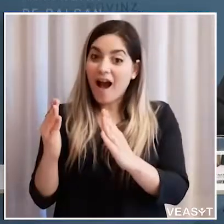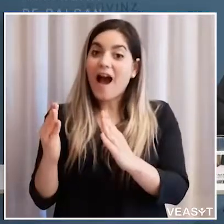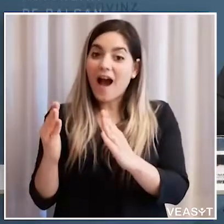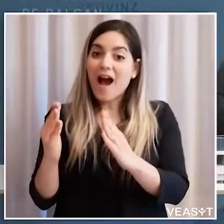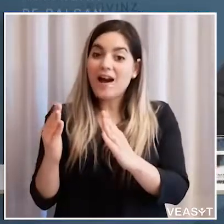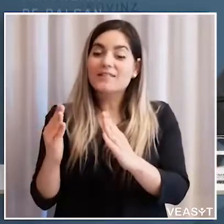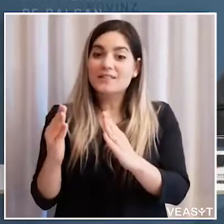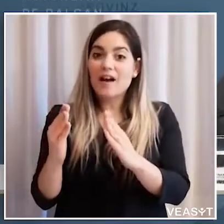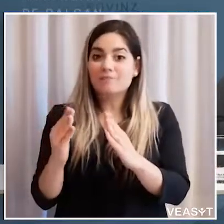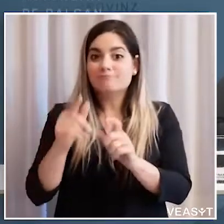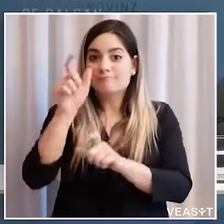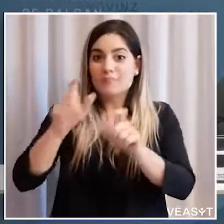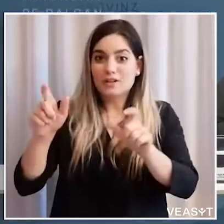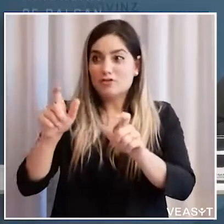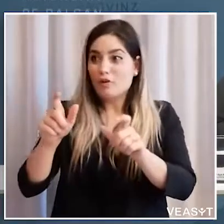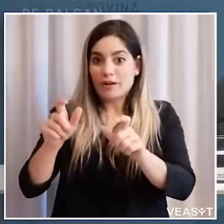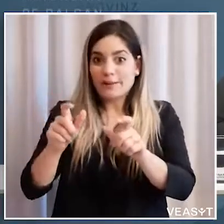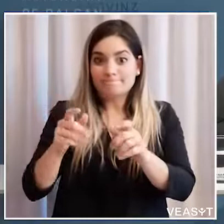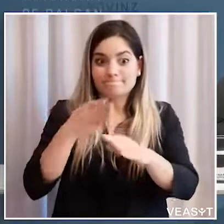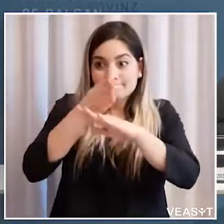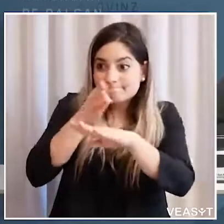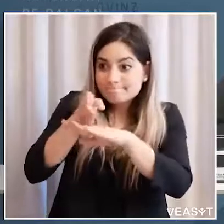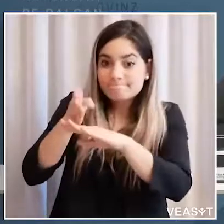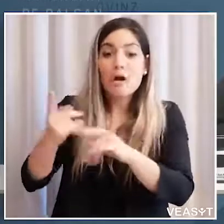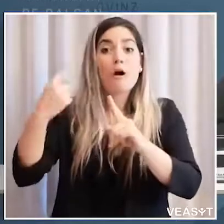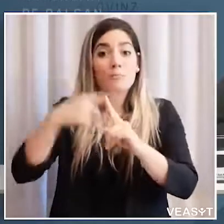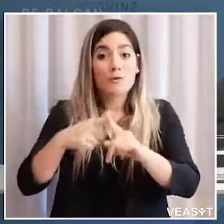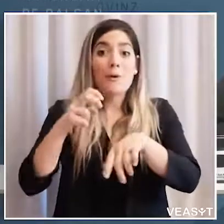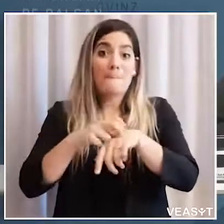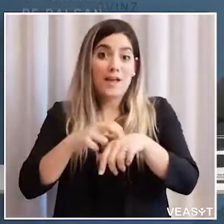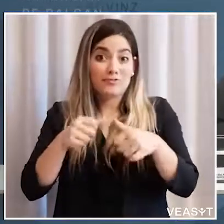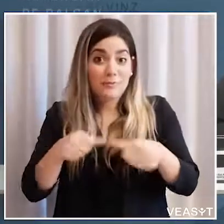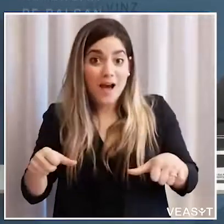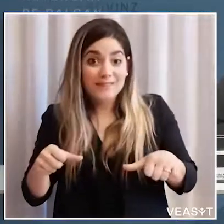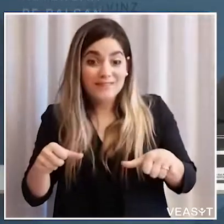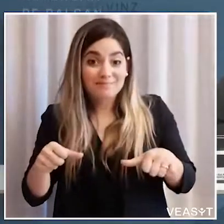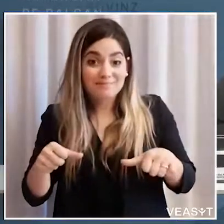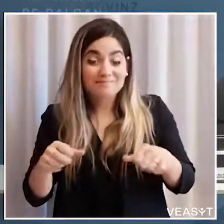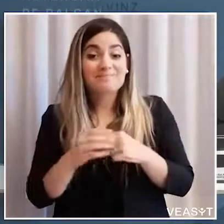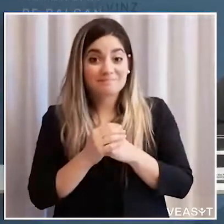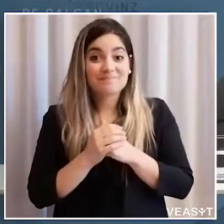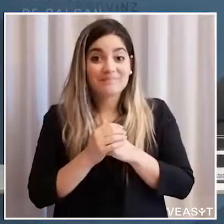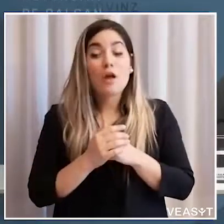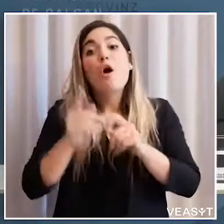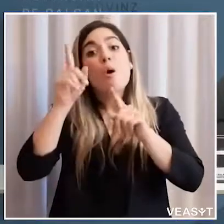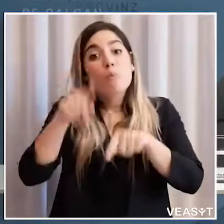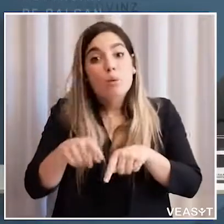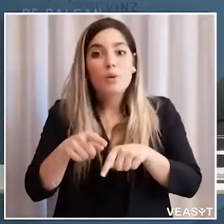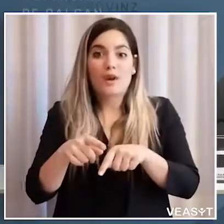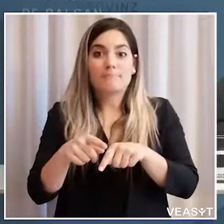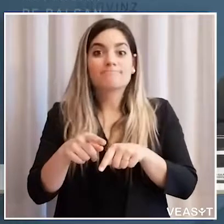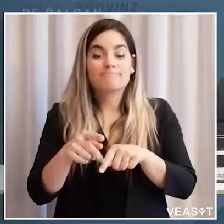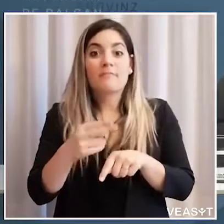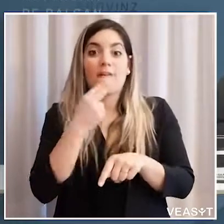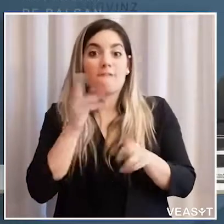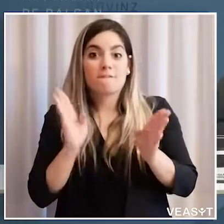a casa delle passioni interessati e ovviamente i medici di base molto a questo però anche tutto il corpo dei vigili